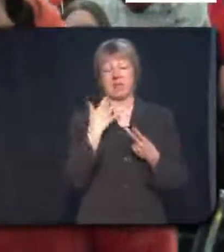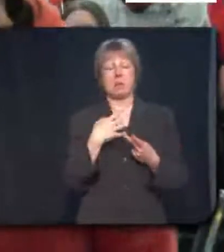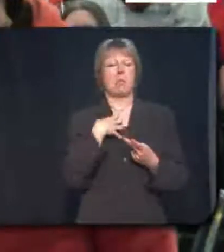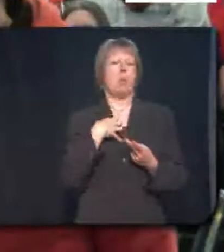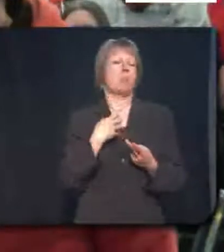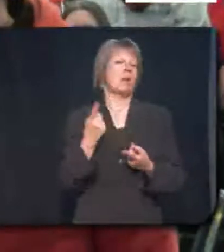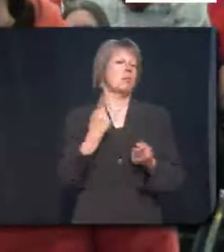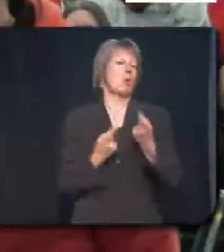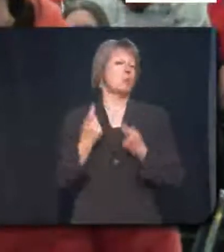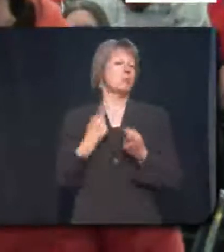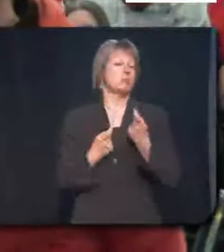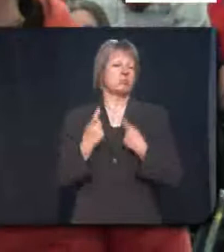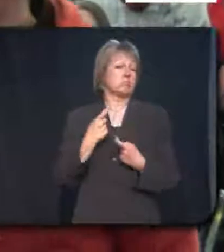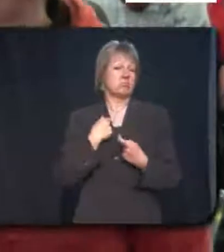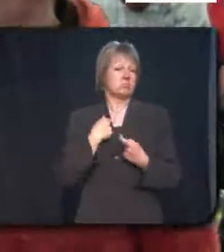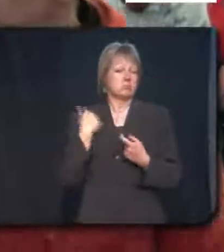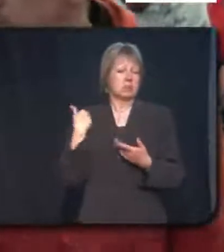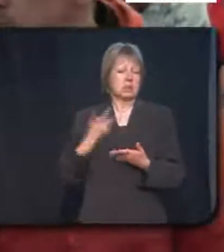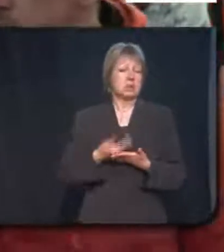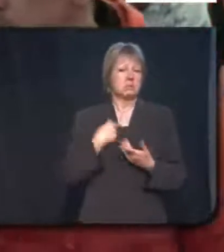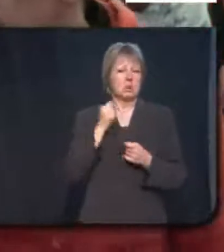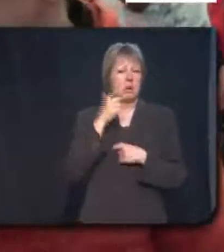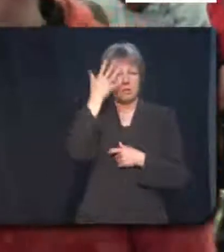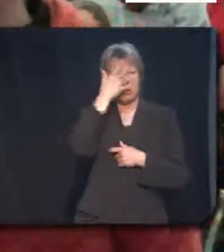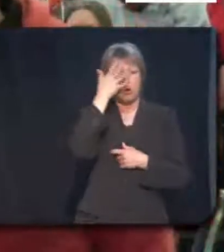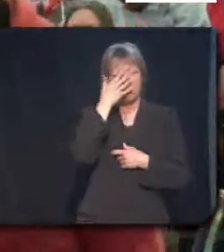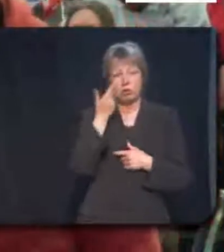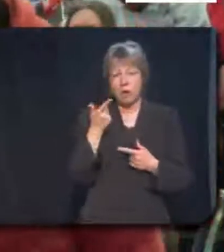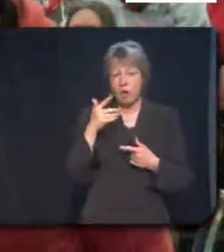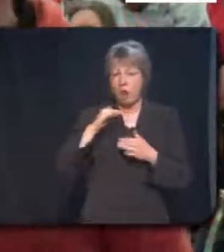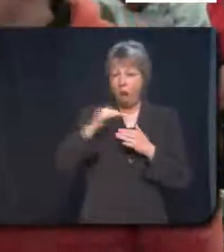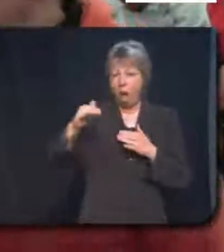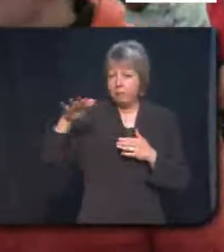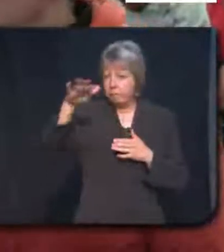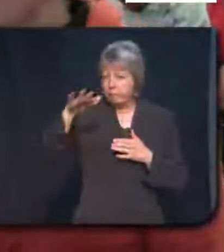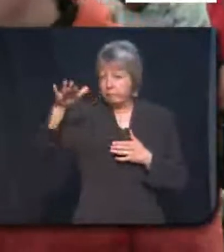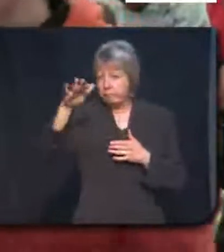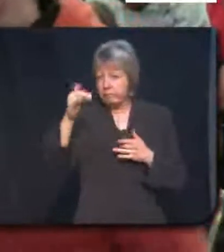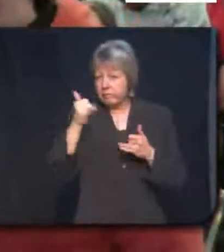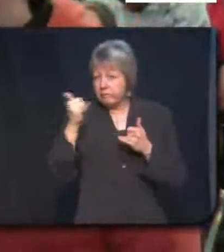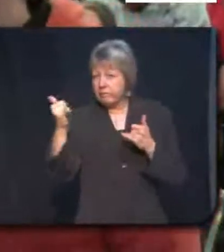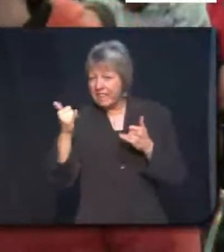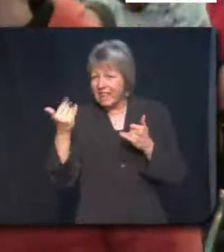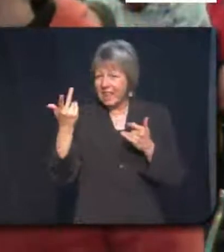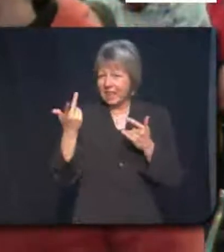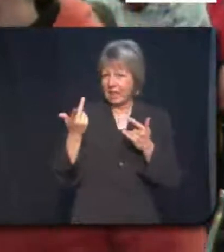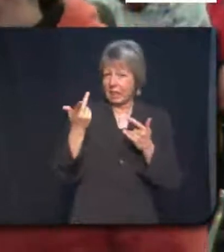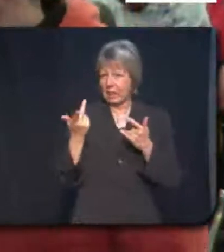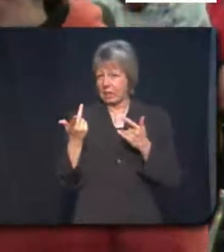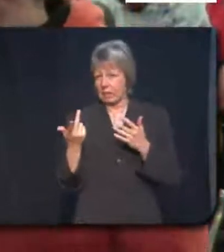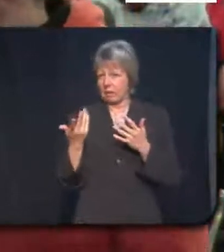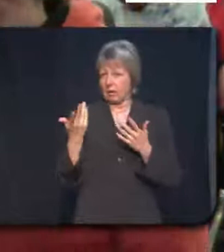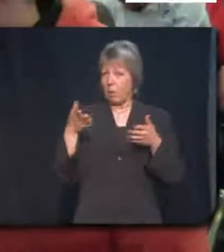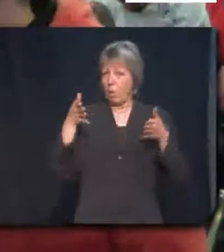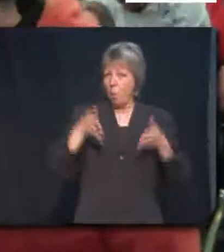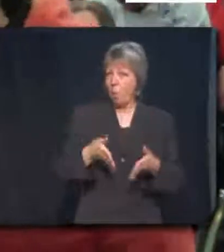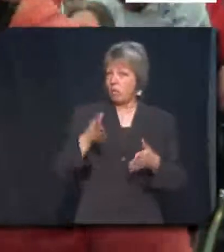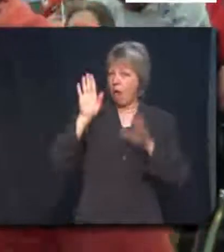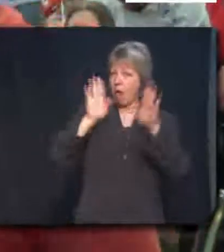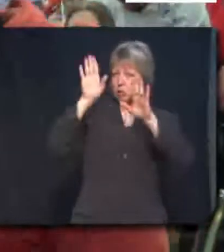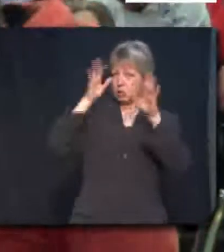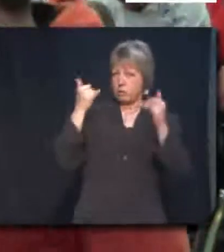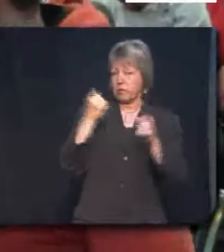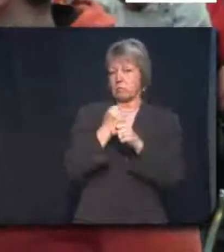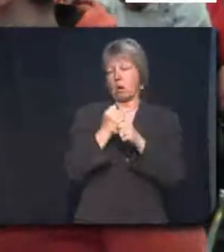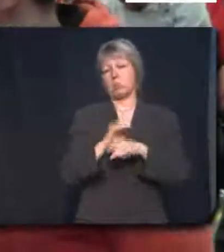zukommen ich kann mir das noch nicht so wirklich vorstellen wie wir ein ländlichen Regionen in kleines KVS äh unten Abstimmung durchziehen recht sicher aber ich sag